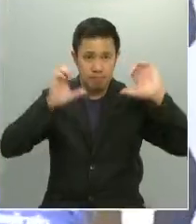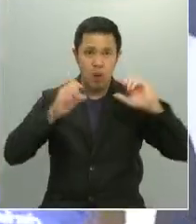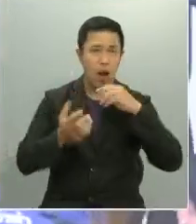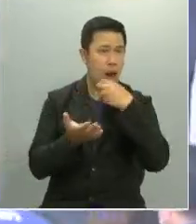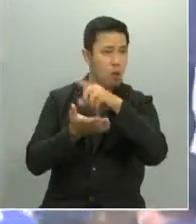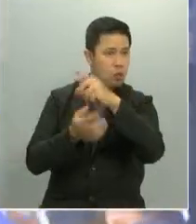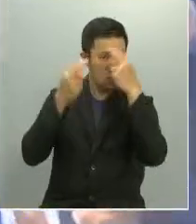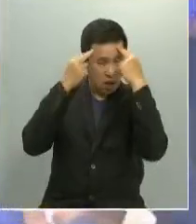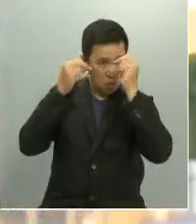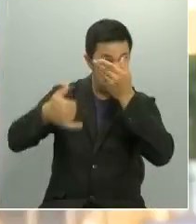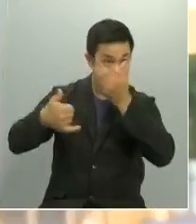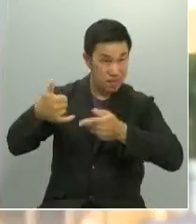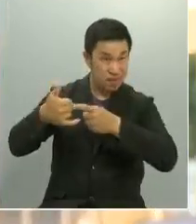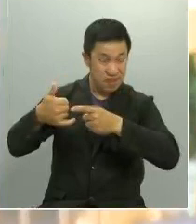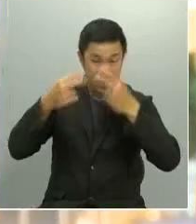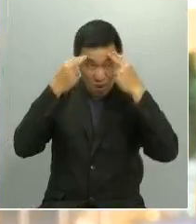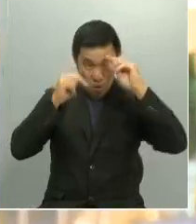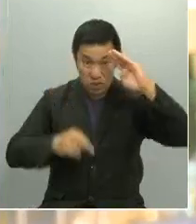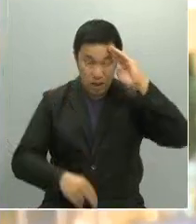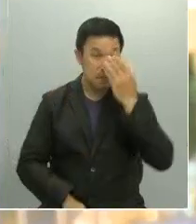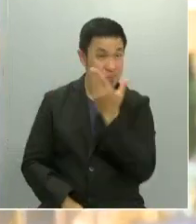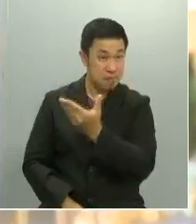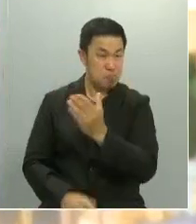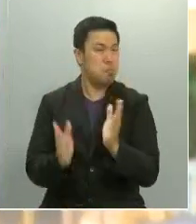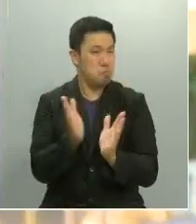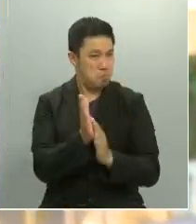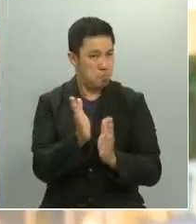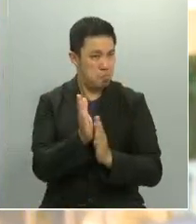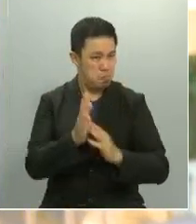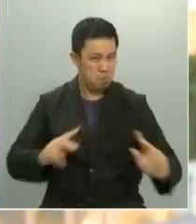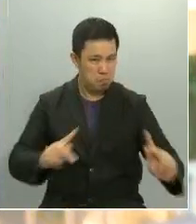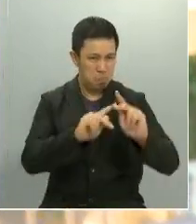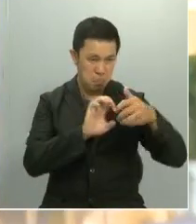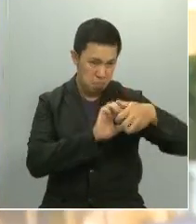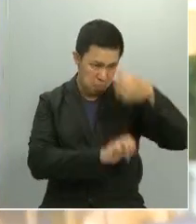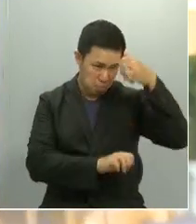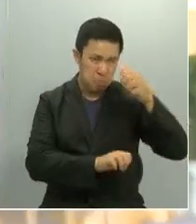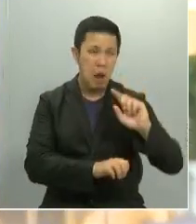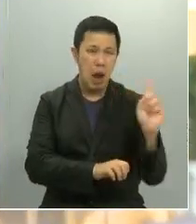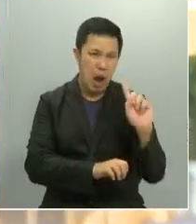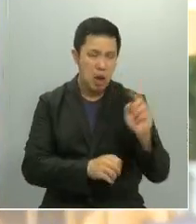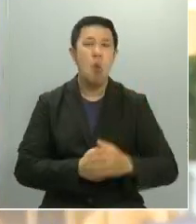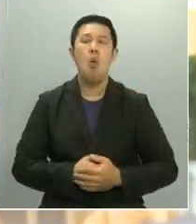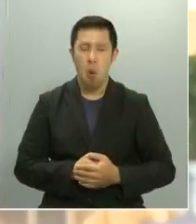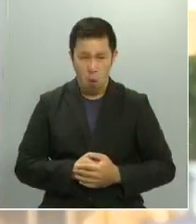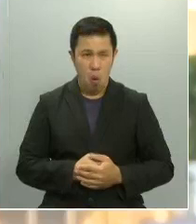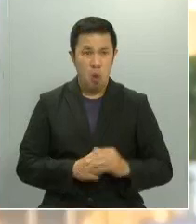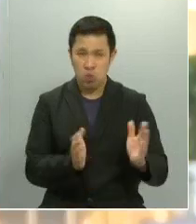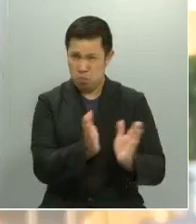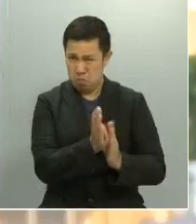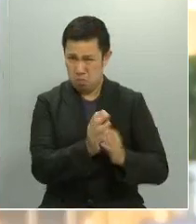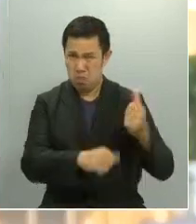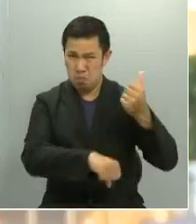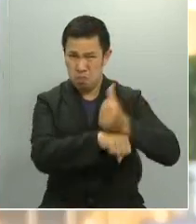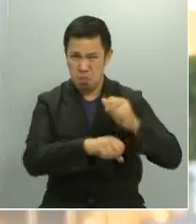รัฐมนตรีท่านนายกเผด็จประยุทธ์จันทร์โอชาเนี่ยชื่นชมกระทรวงหมาดไทยใช่ไม่หมวยใช่ค่ะที่ไม่พร้อมน้ำตีมหาดไทย